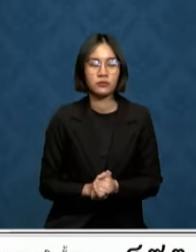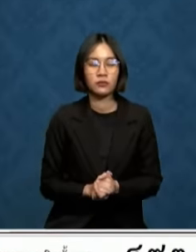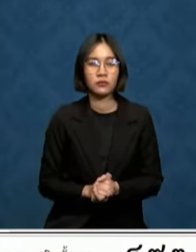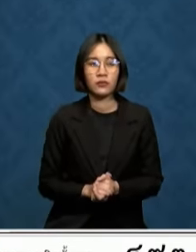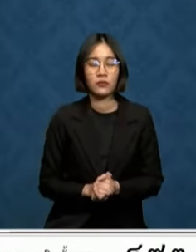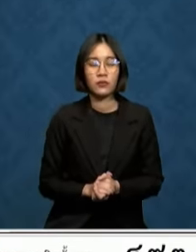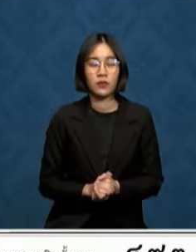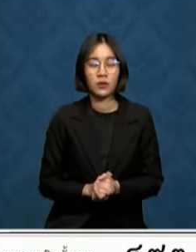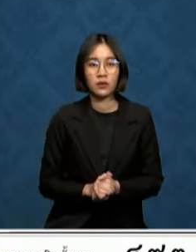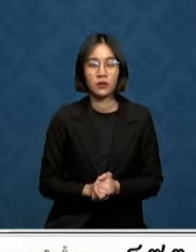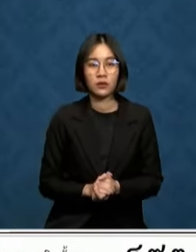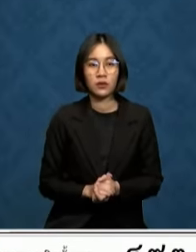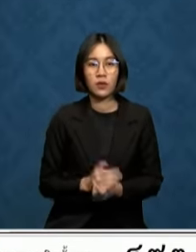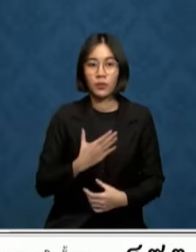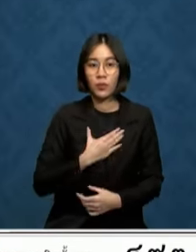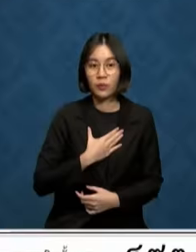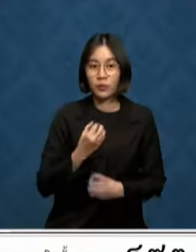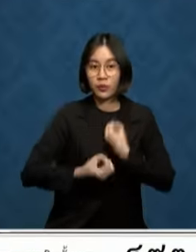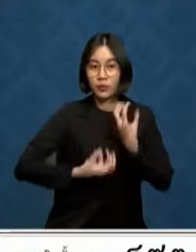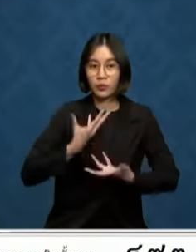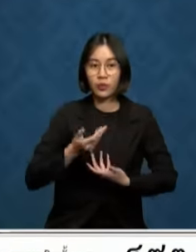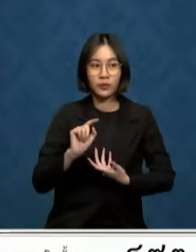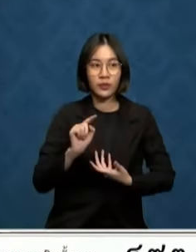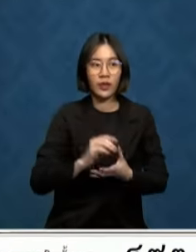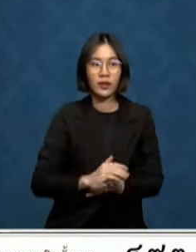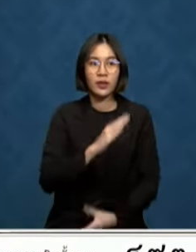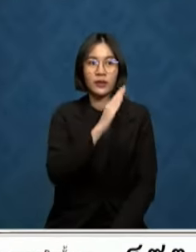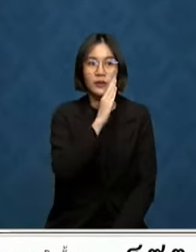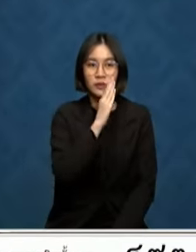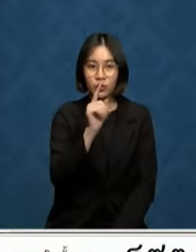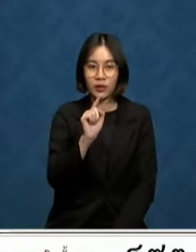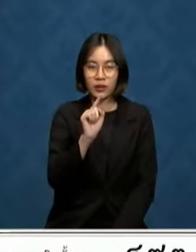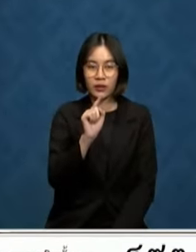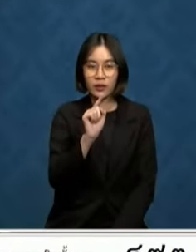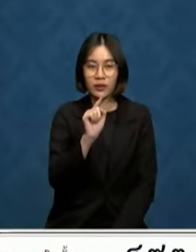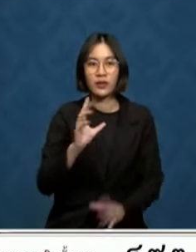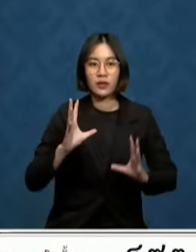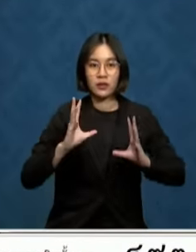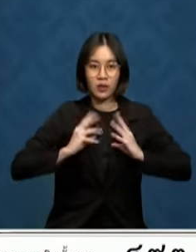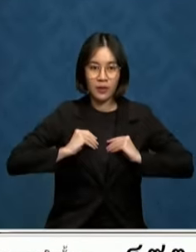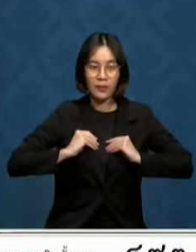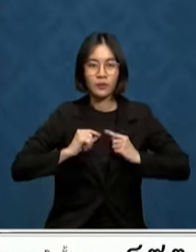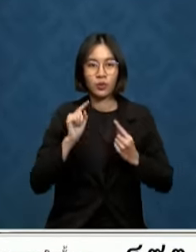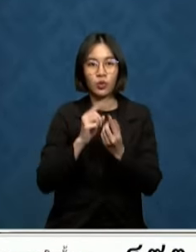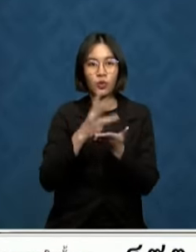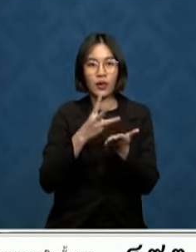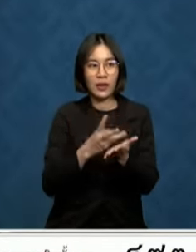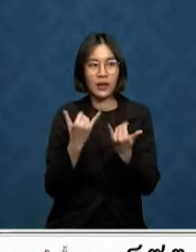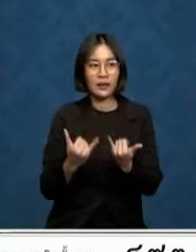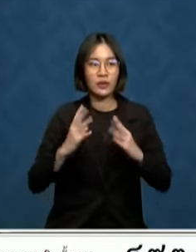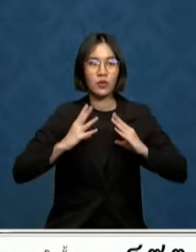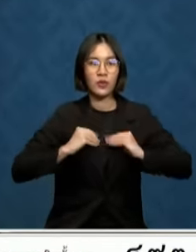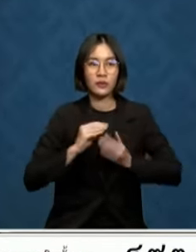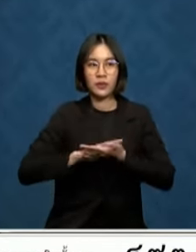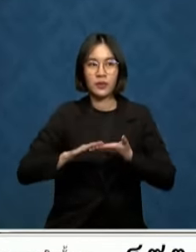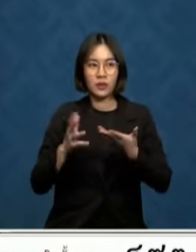นอกจากนี้ท่ปทานครั ผมยงมีความเห็นว่าหากเรารับหักการในวาระนี้เรียบ